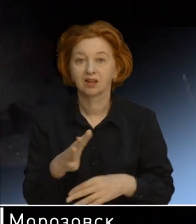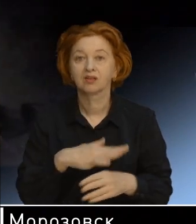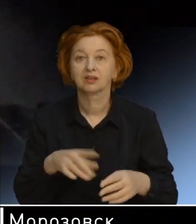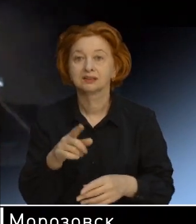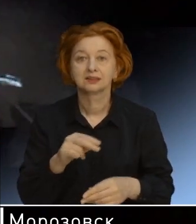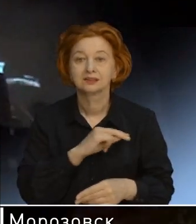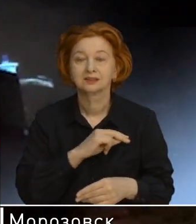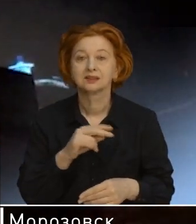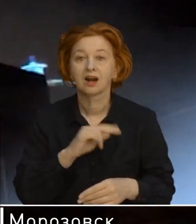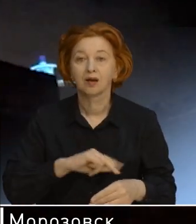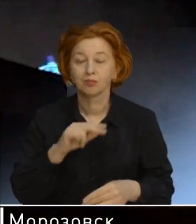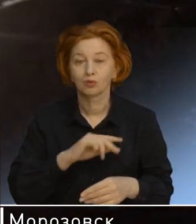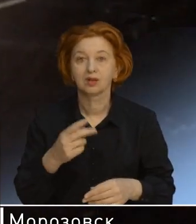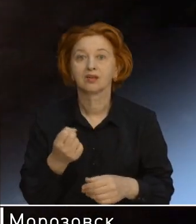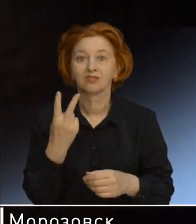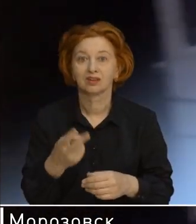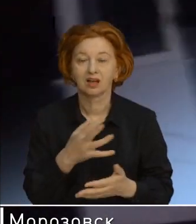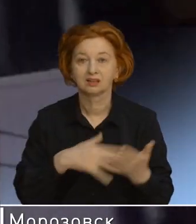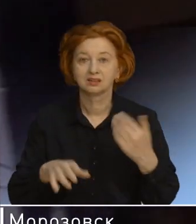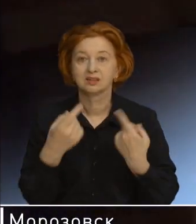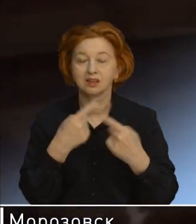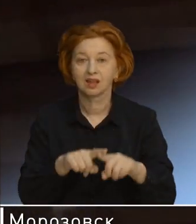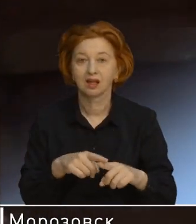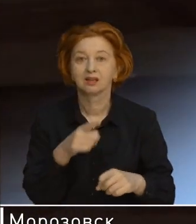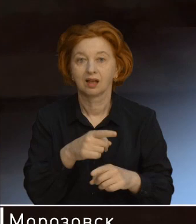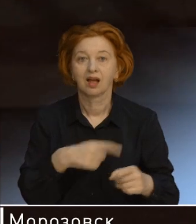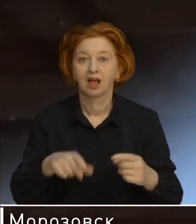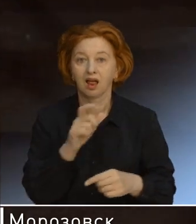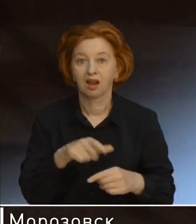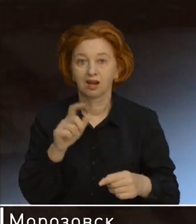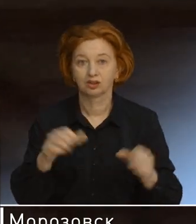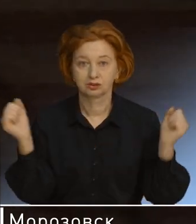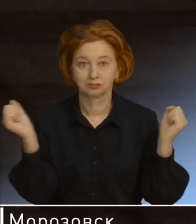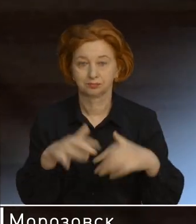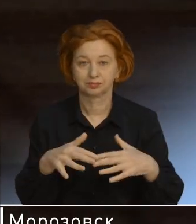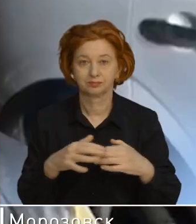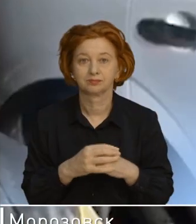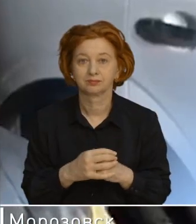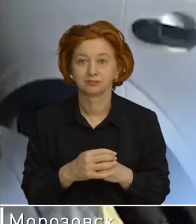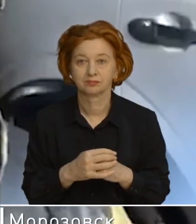работали 12 единиц техники и более 50 человек личного состава МЧС.